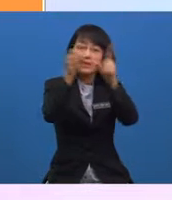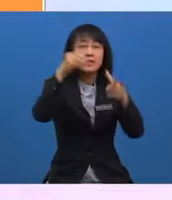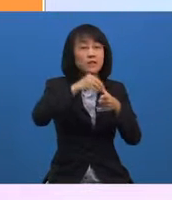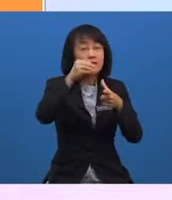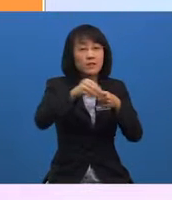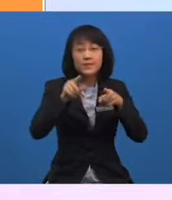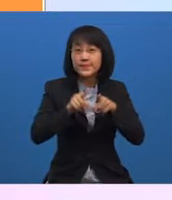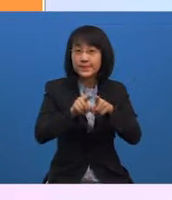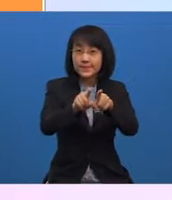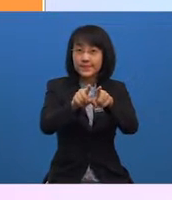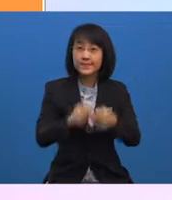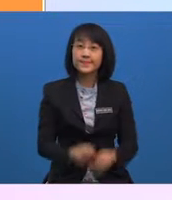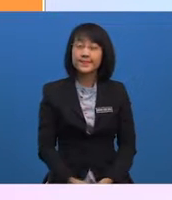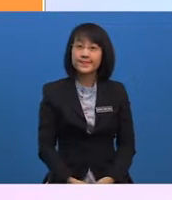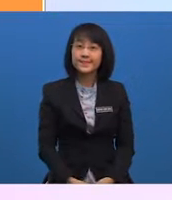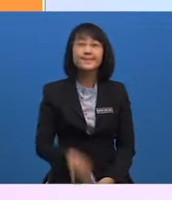atau selari?